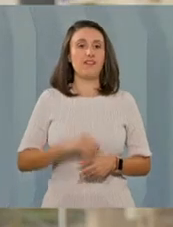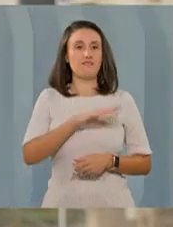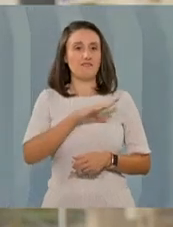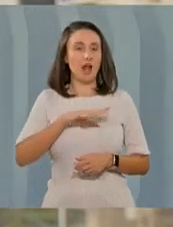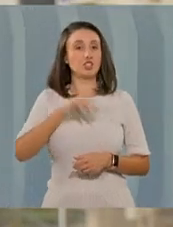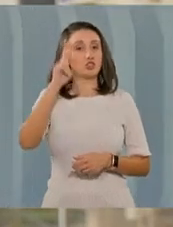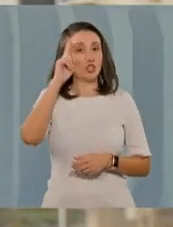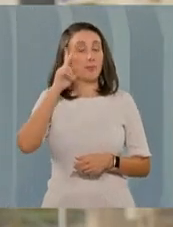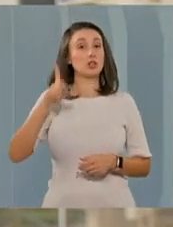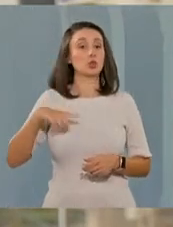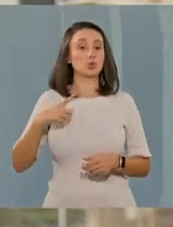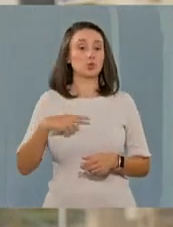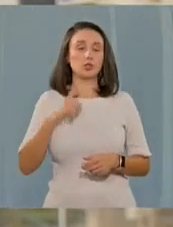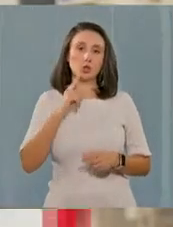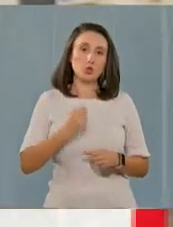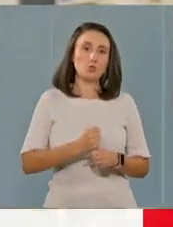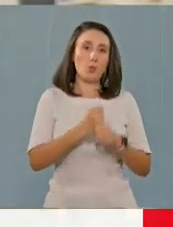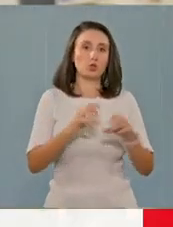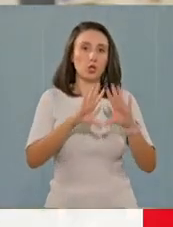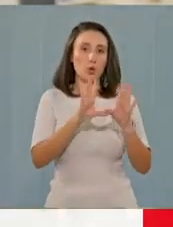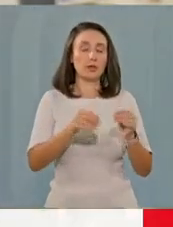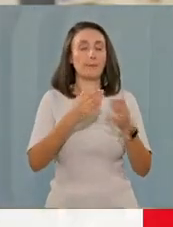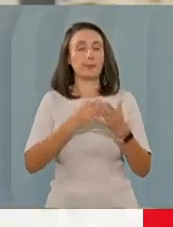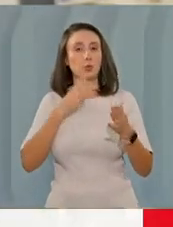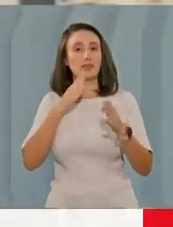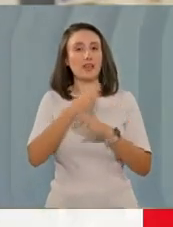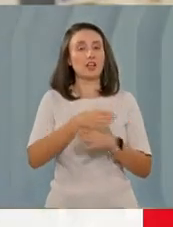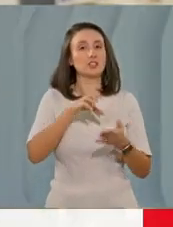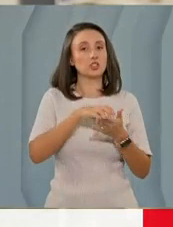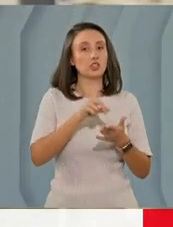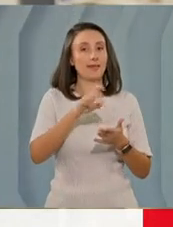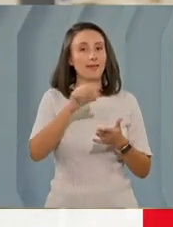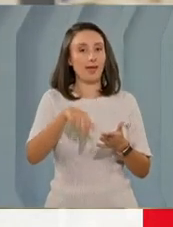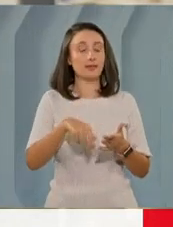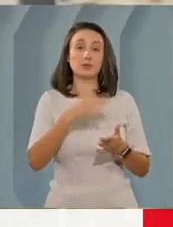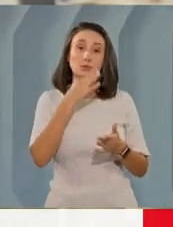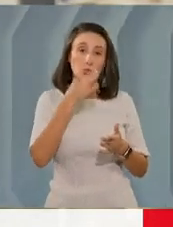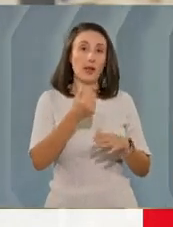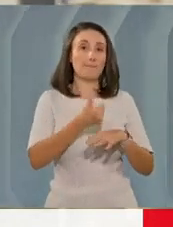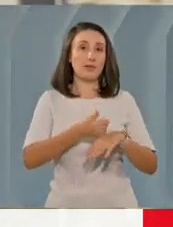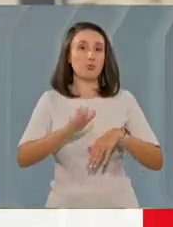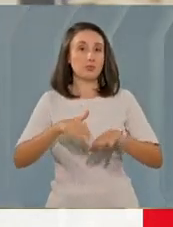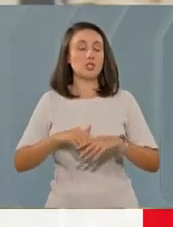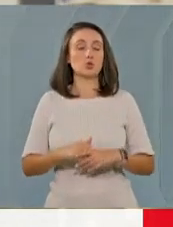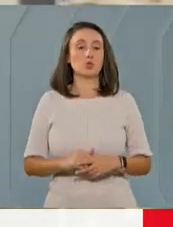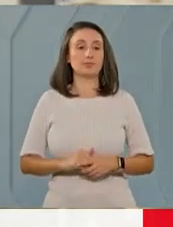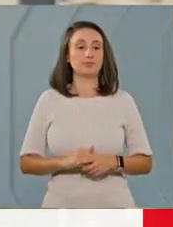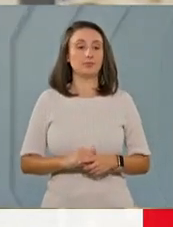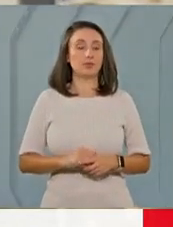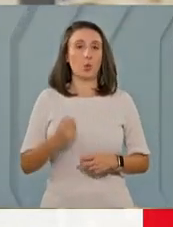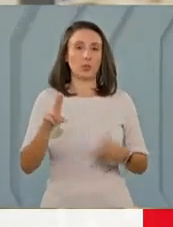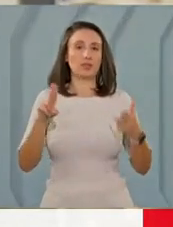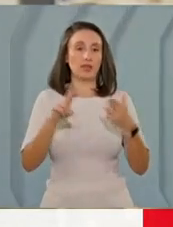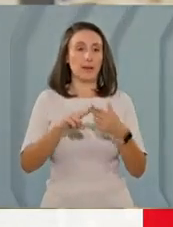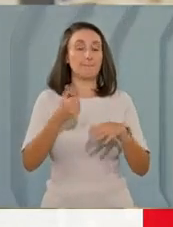Franța și Germania sunt suporterii României în vederea aderării la spațiul Schengen, declară premierul țării Nicolae Ciucă. În cadrul unei